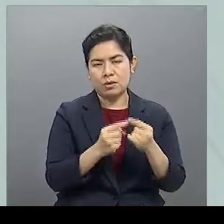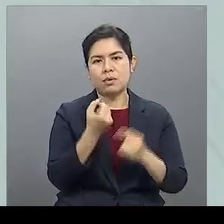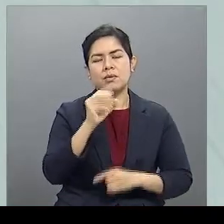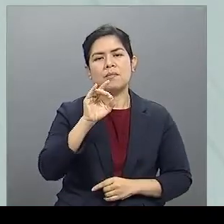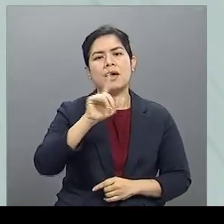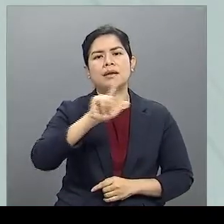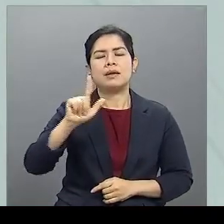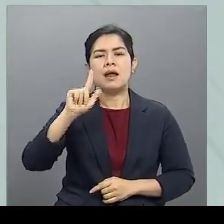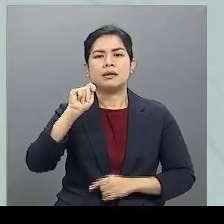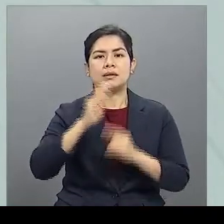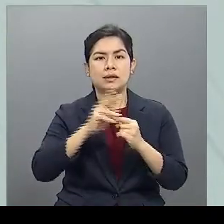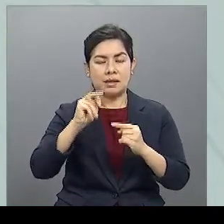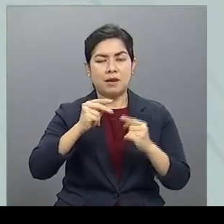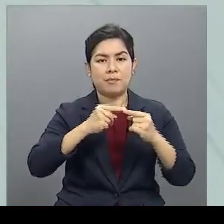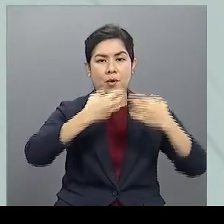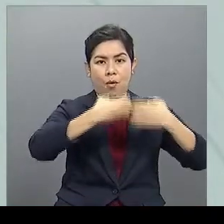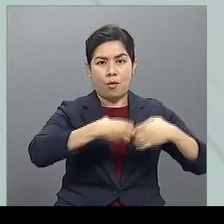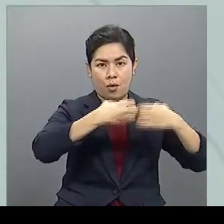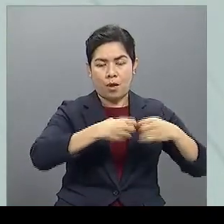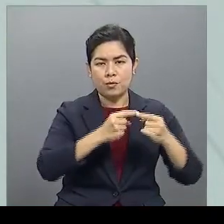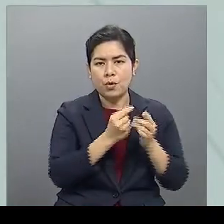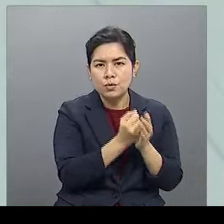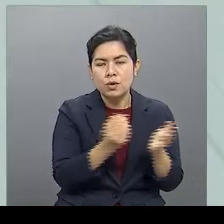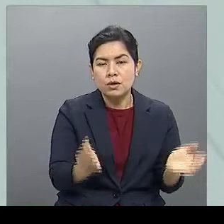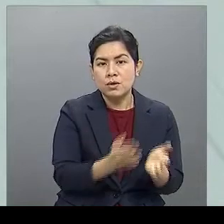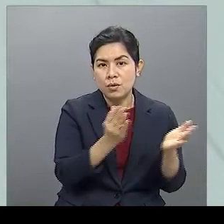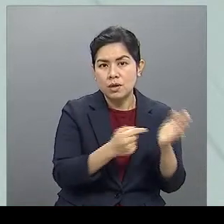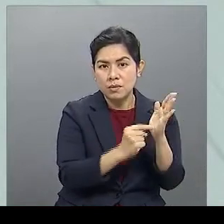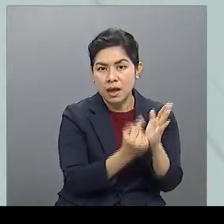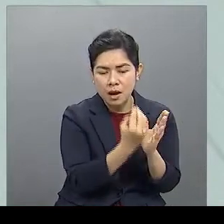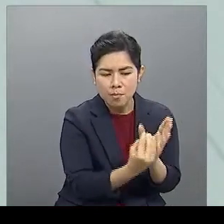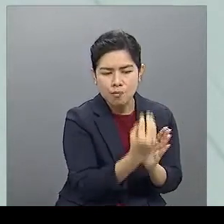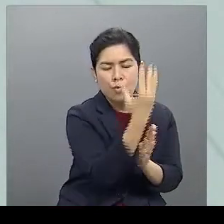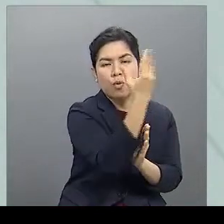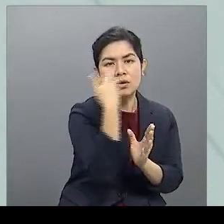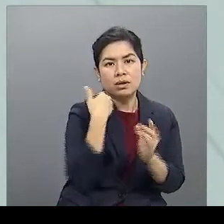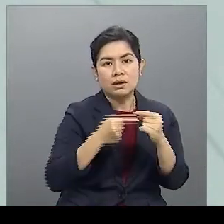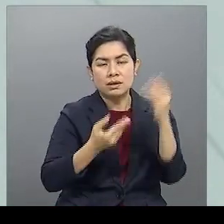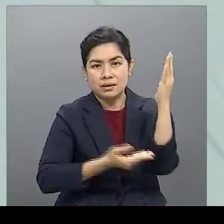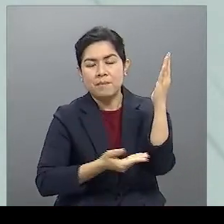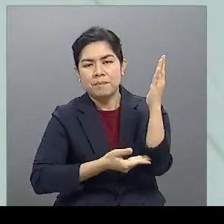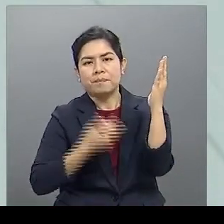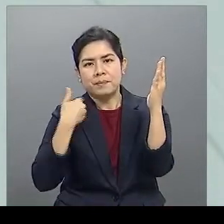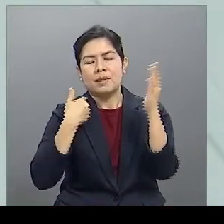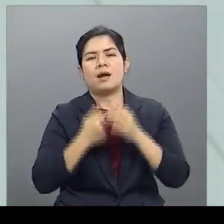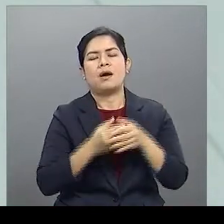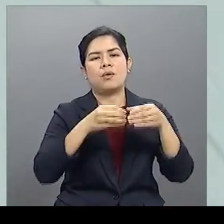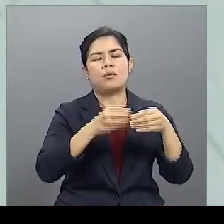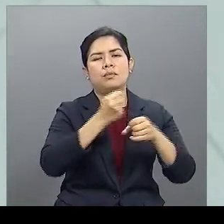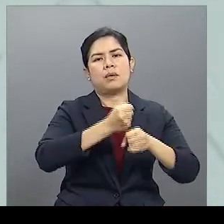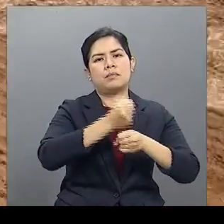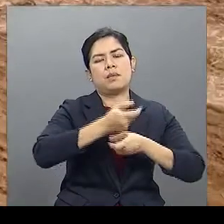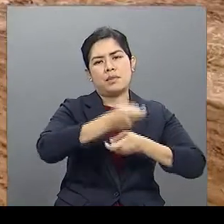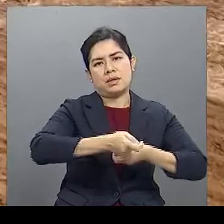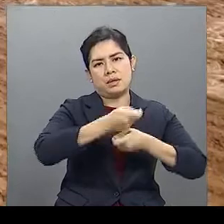ริมปัจจัยการผลิตตั้งแต่เริ่มต้นปลูกไปจนถึงเก็บเกี่ยวนะคะเรื่องนี้ก็ทำให้เกษตรกรเนี่ยค่ะหันไปปลูกอ้อยกันเพิ่มมากขึ้น